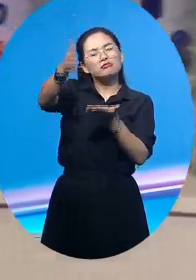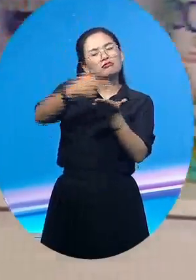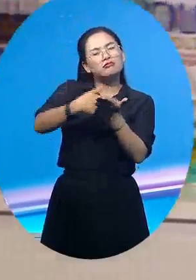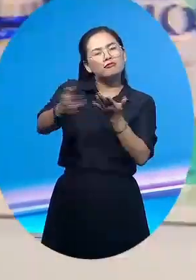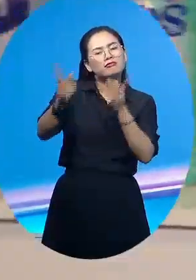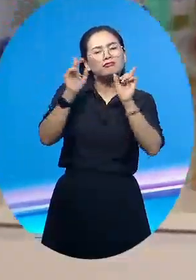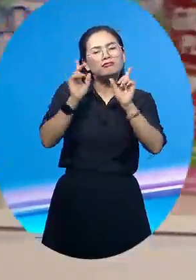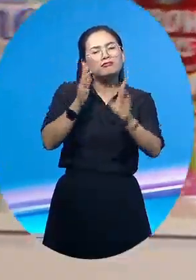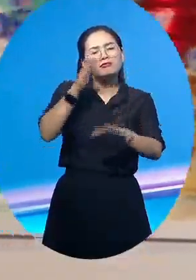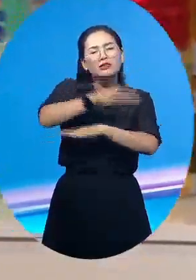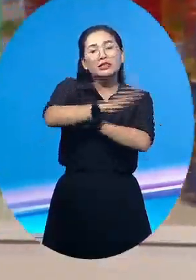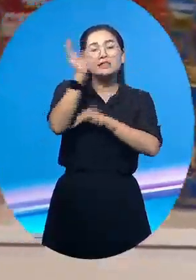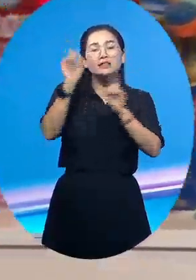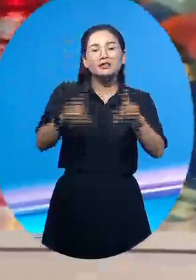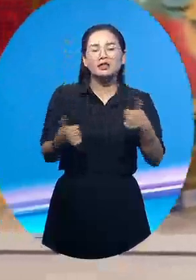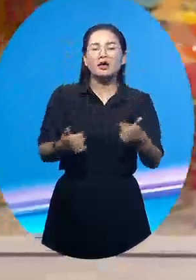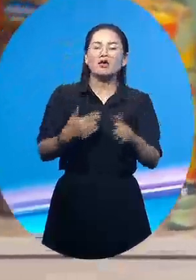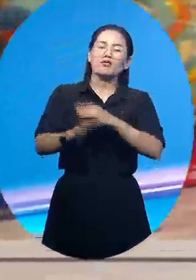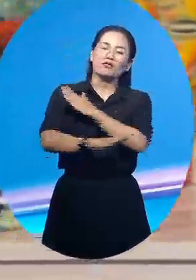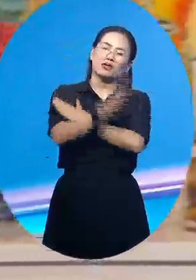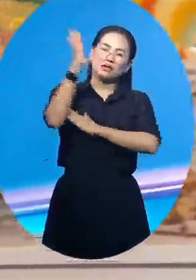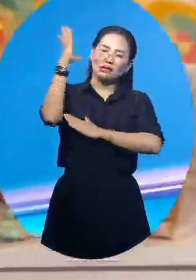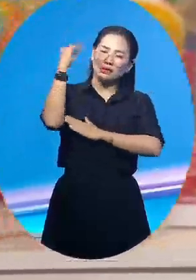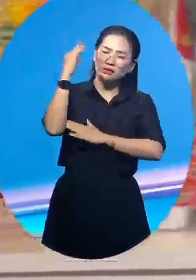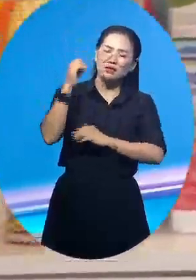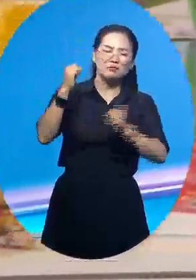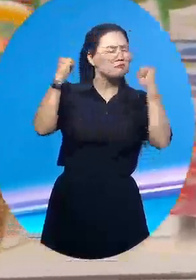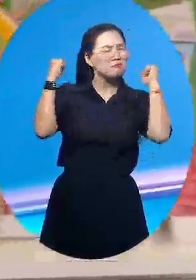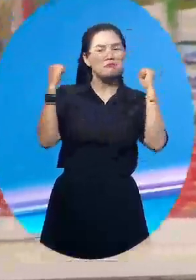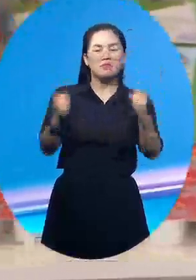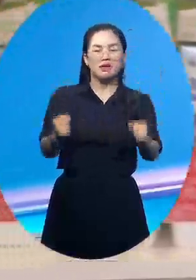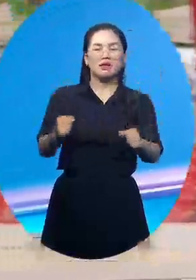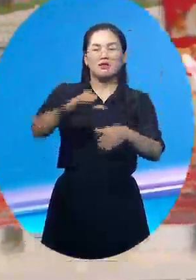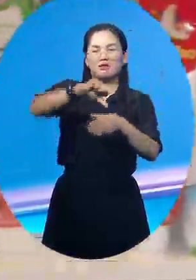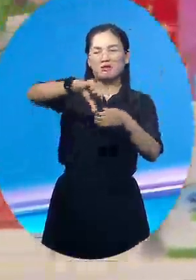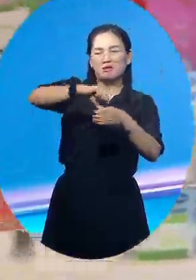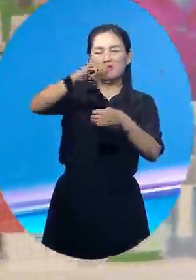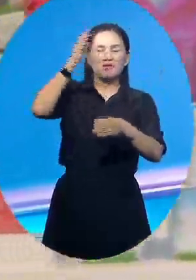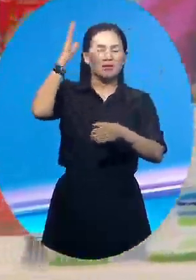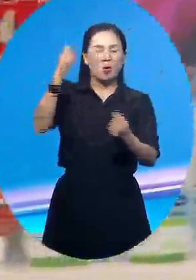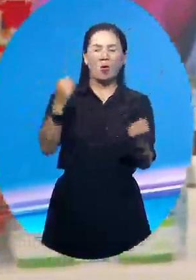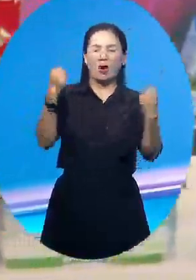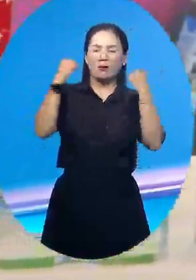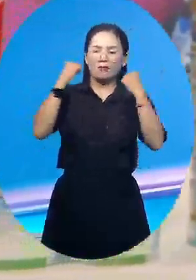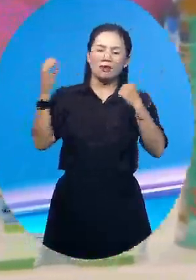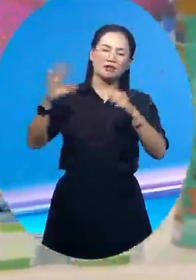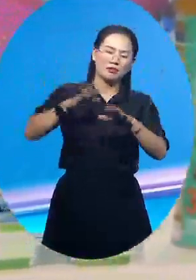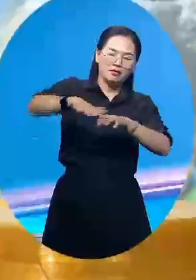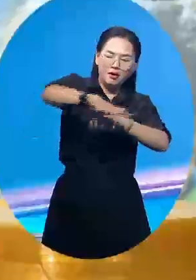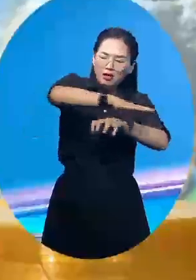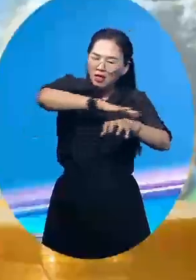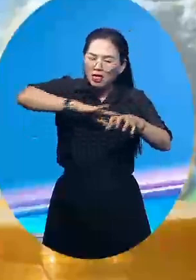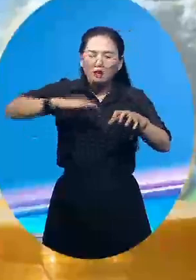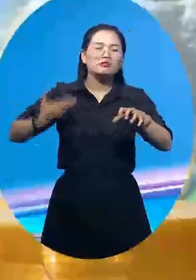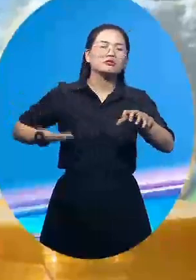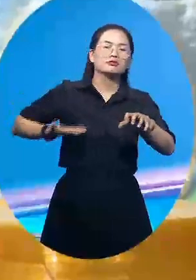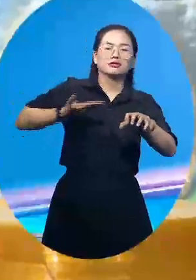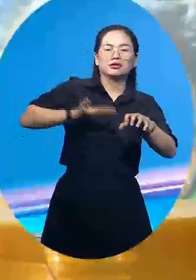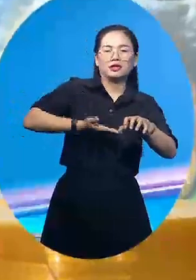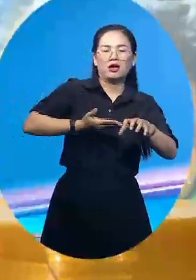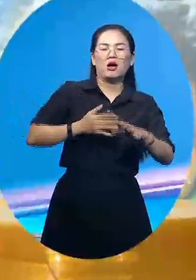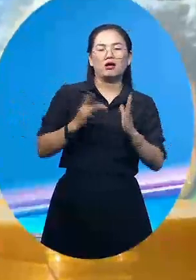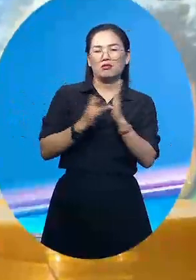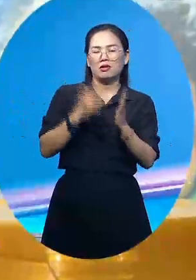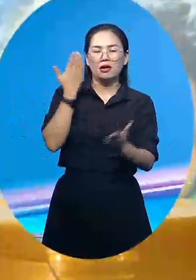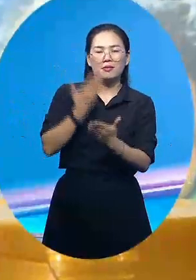trường sữa thế giới phát triển xanh và bền vững đổi mới ngành sửa vì một tương lai khỏe mạnh trên toàn cầu phát triển các sản phẩm sữa mới công nghệ